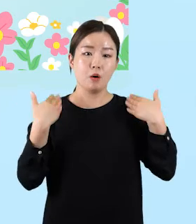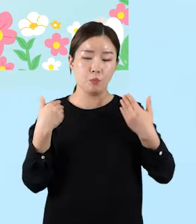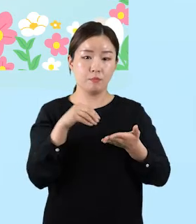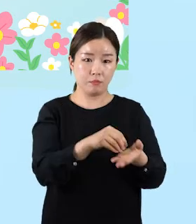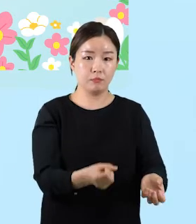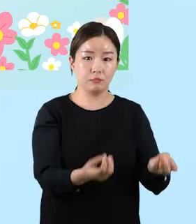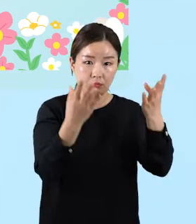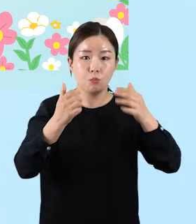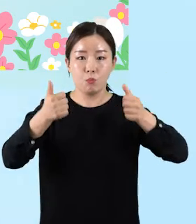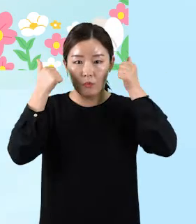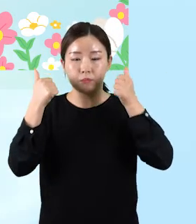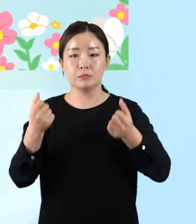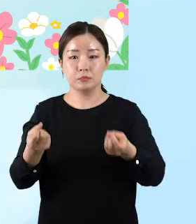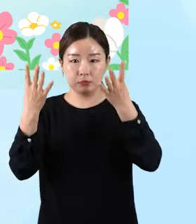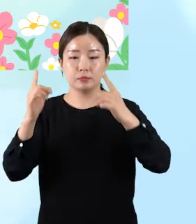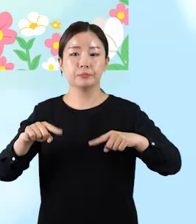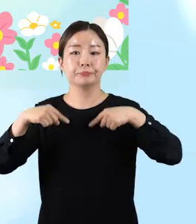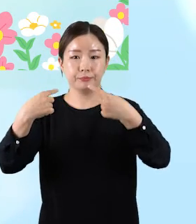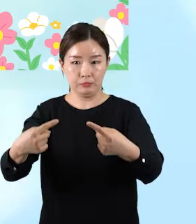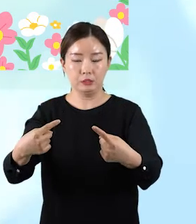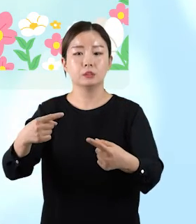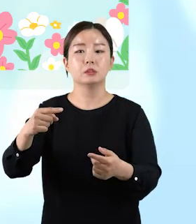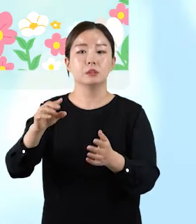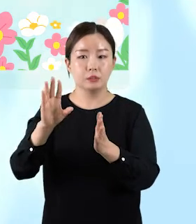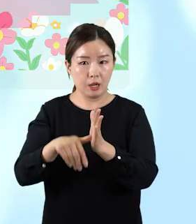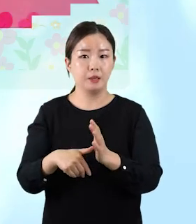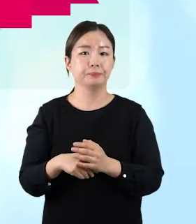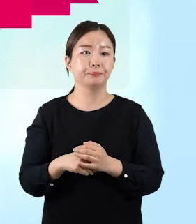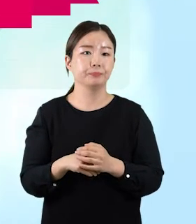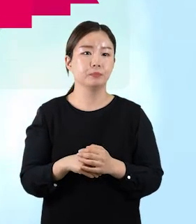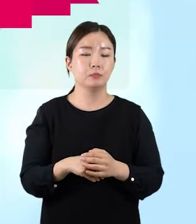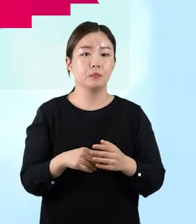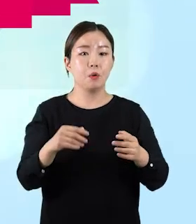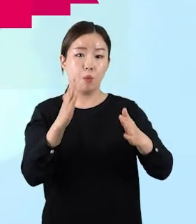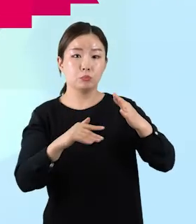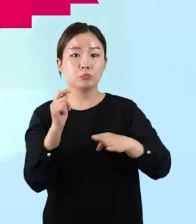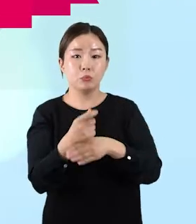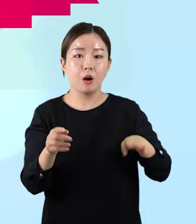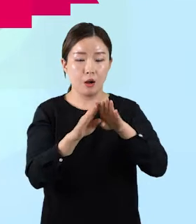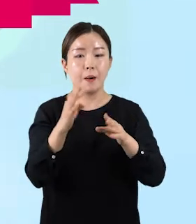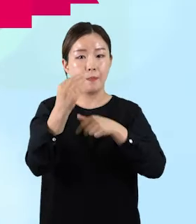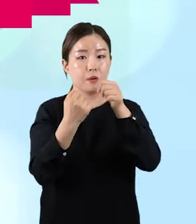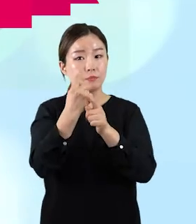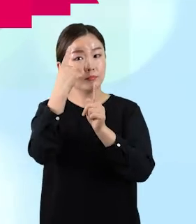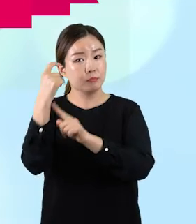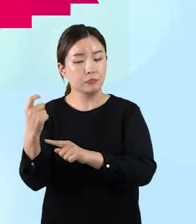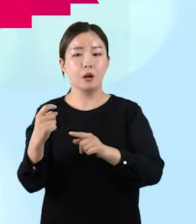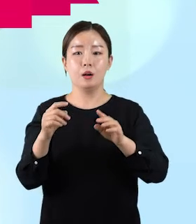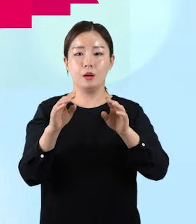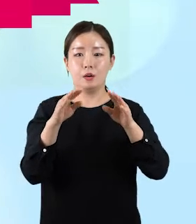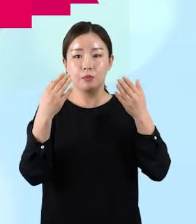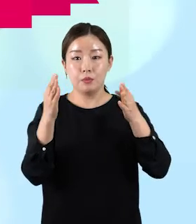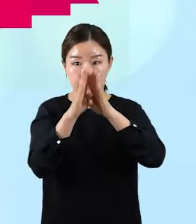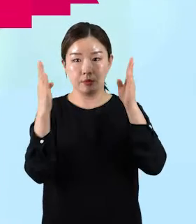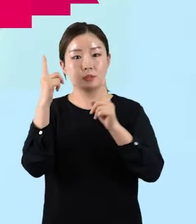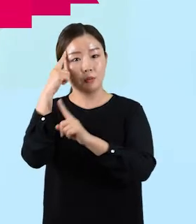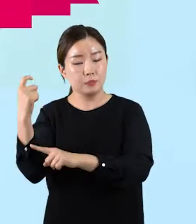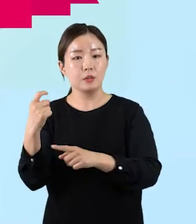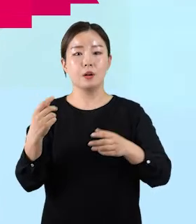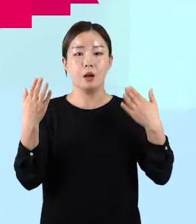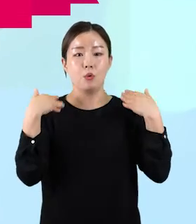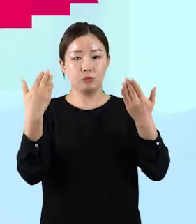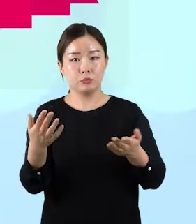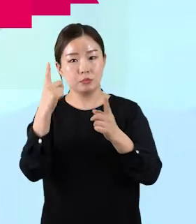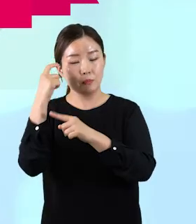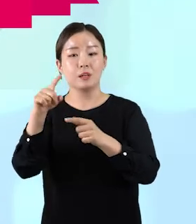학교의 입학식 또는 졸업식에 참석하는 경우 배치기관의 창립기념일, 개관기념일,